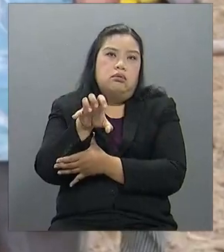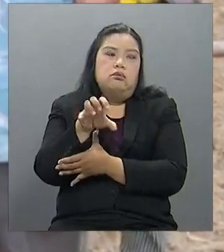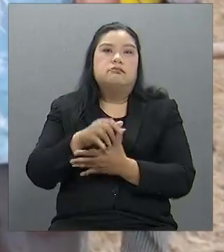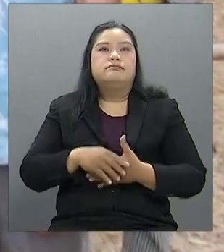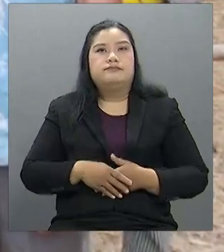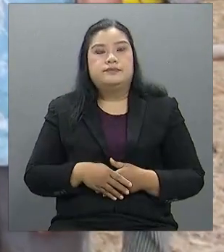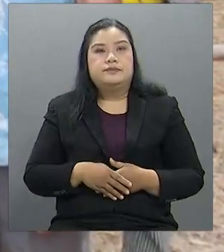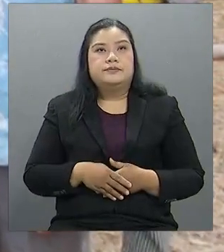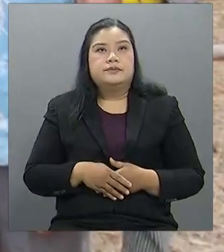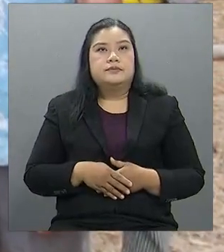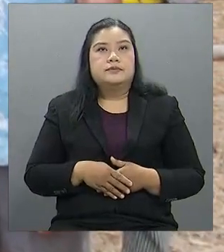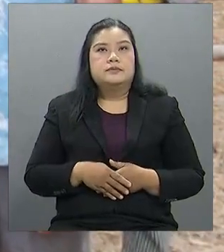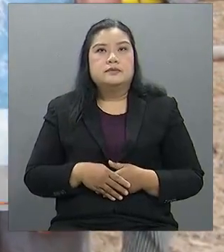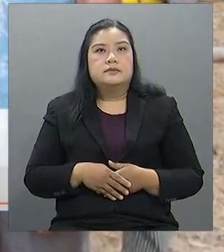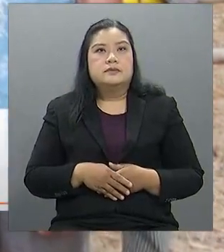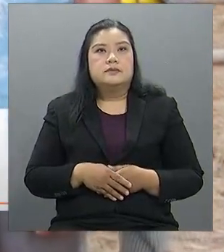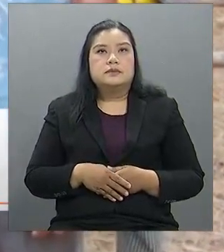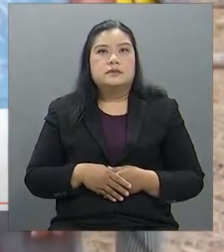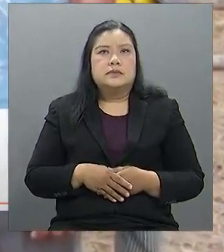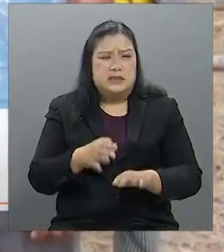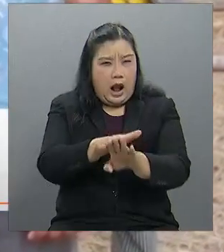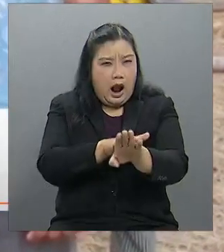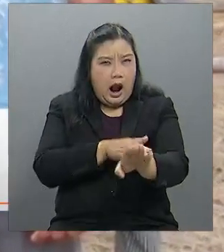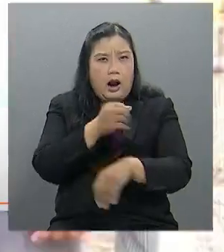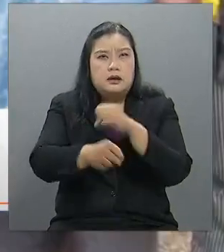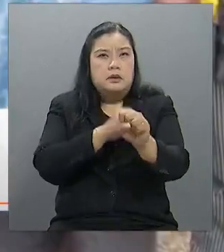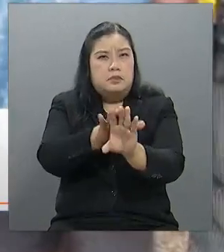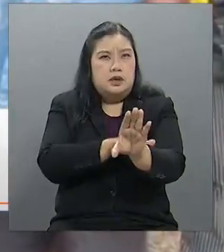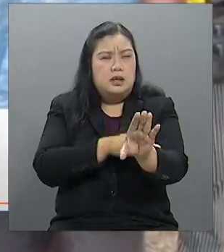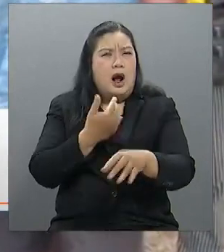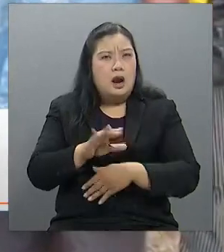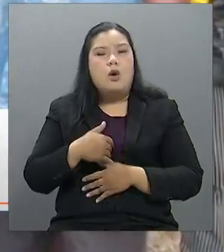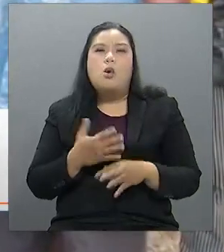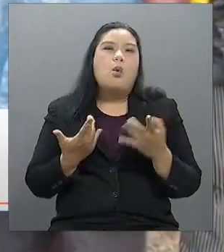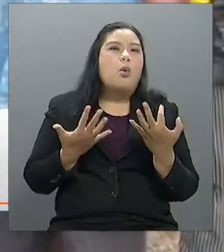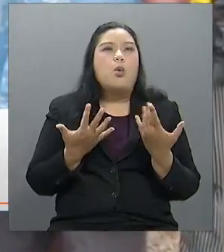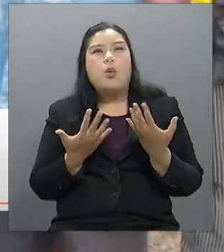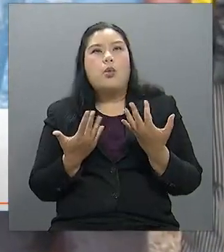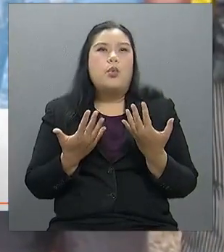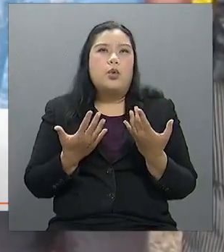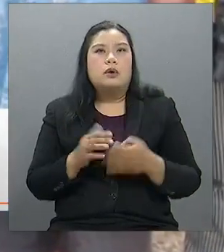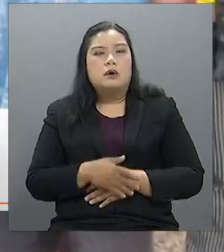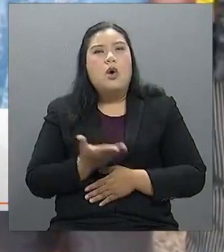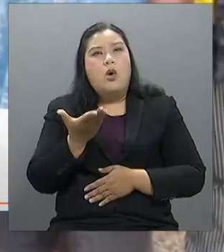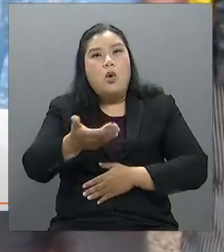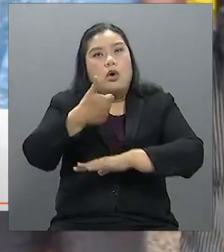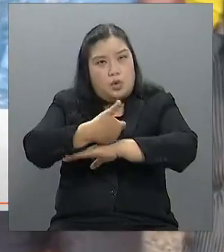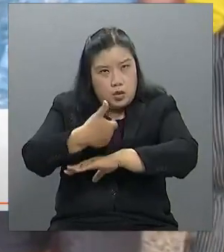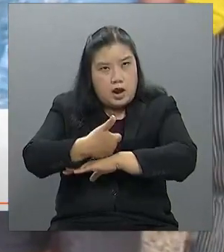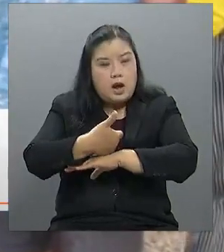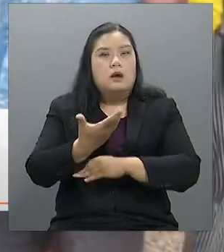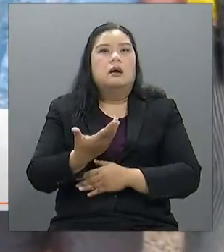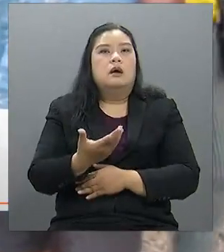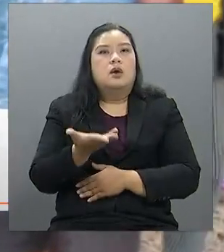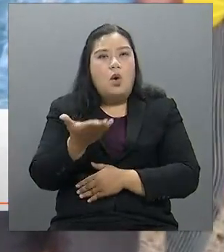การรอก็รอมาตั้งหลายปีแล้วครับรอมาหลายปีแล้ว อยากให้ท่านผู้ว่าพุ่งนายอำเภอมาช่วยมาลงมาดูหน่อย